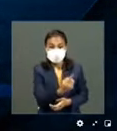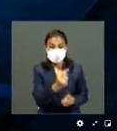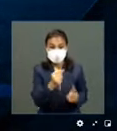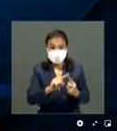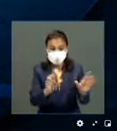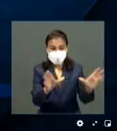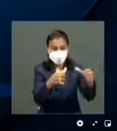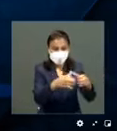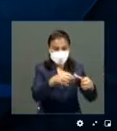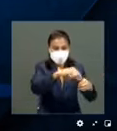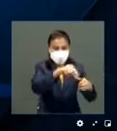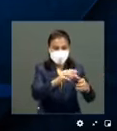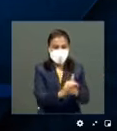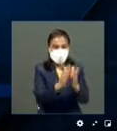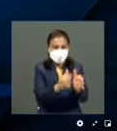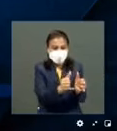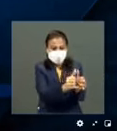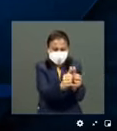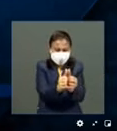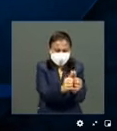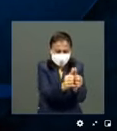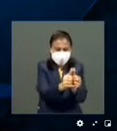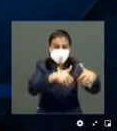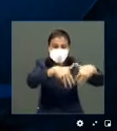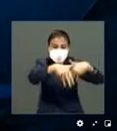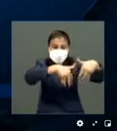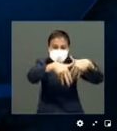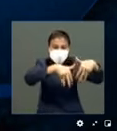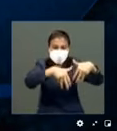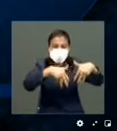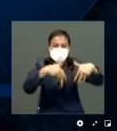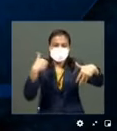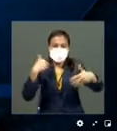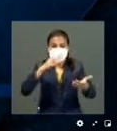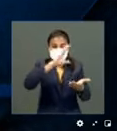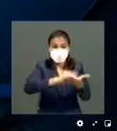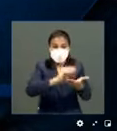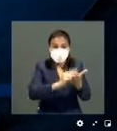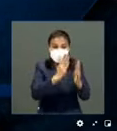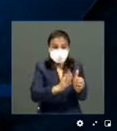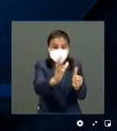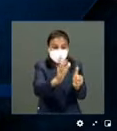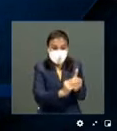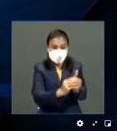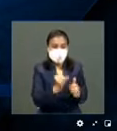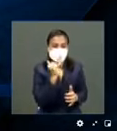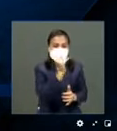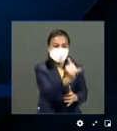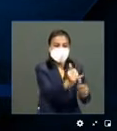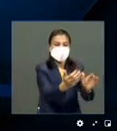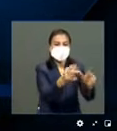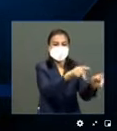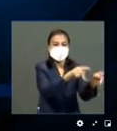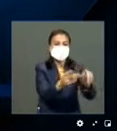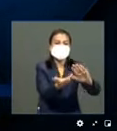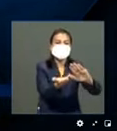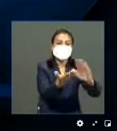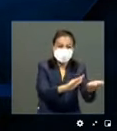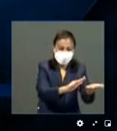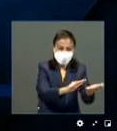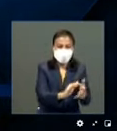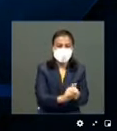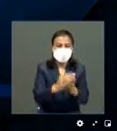กลุ่มในสถานที่แออัดสถานที่ชุมชนนะคะมีรายงานว่าผู้ติดเชื้อไปร่วมงานศพงานทางประเพณีนะคะ